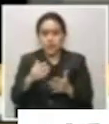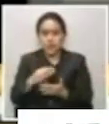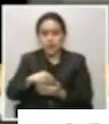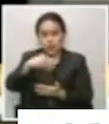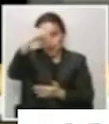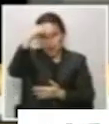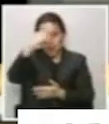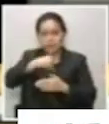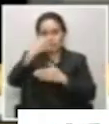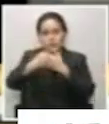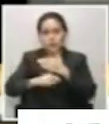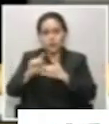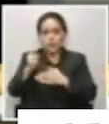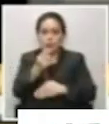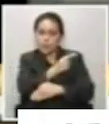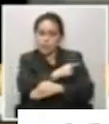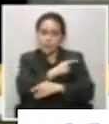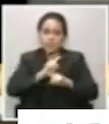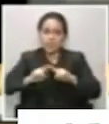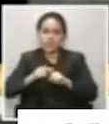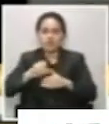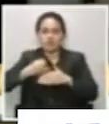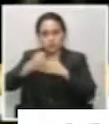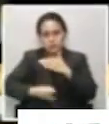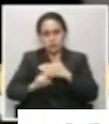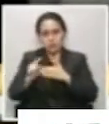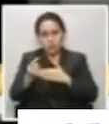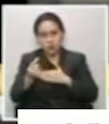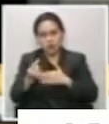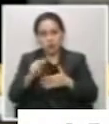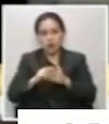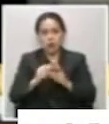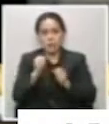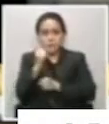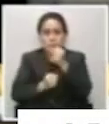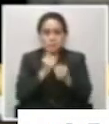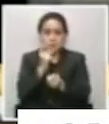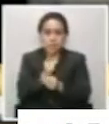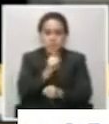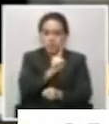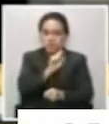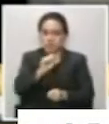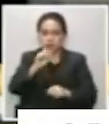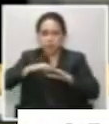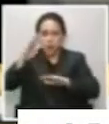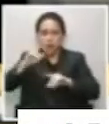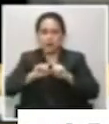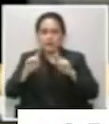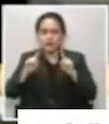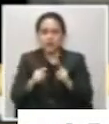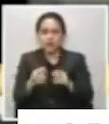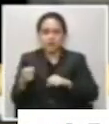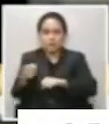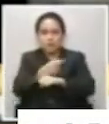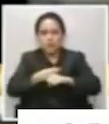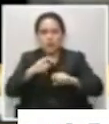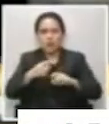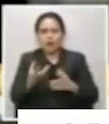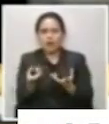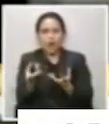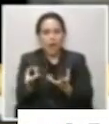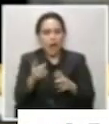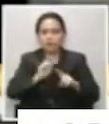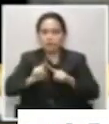ใหม่ตกงานปีละหลายแสนคนราคาสินค้าเกษตรตกต่ำทุกตัวชาวบ้